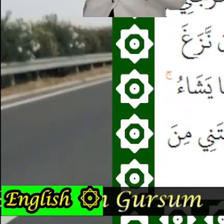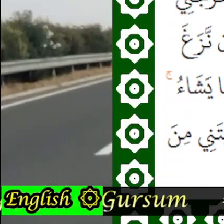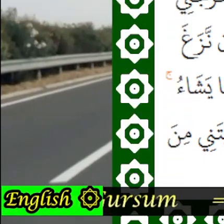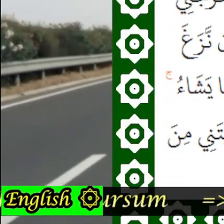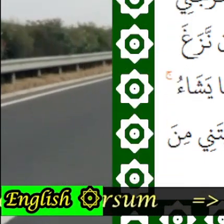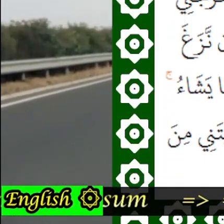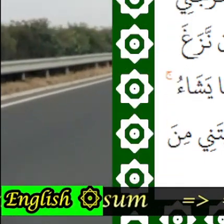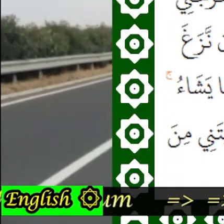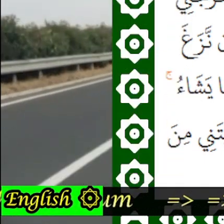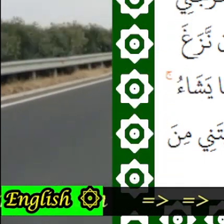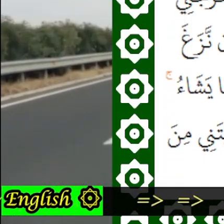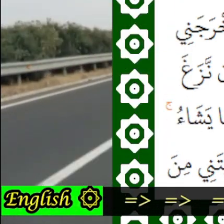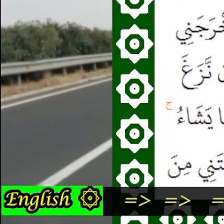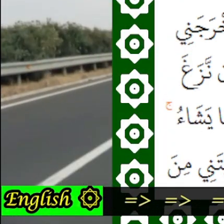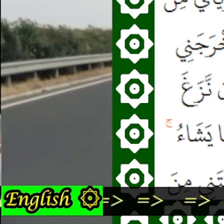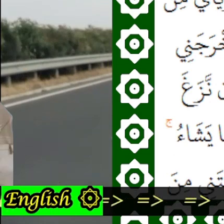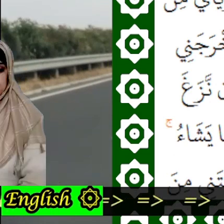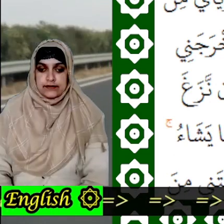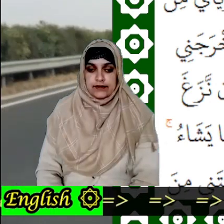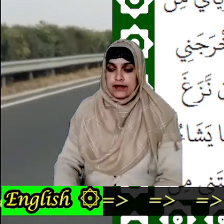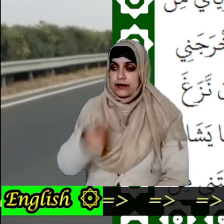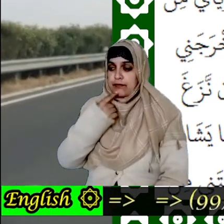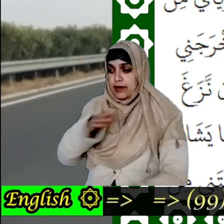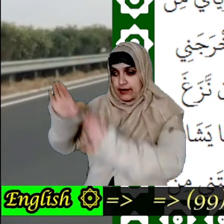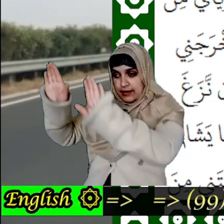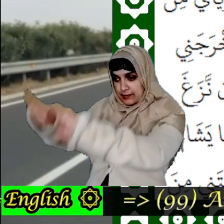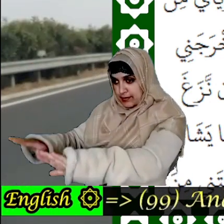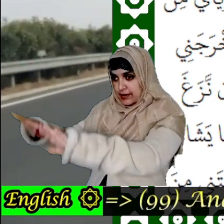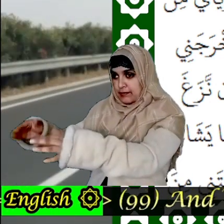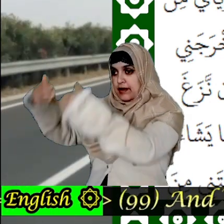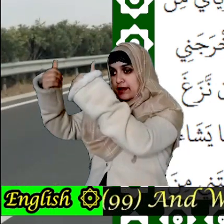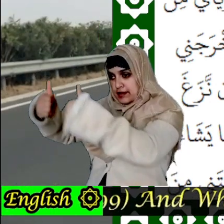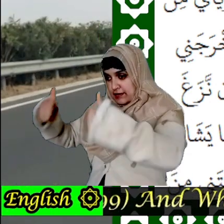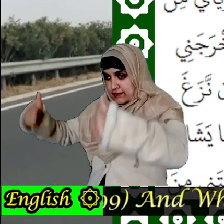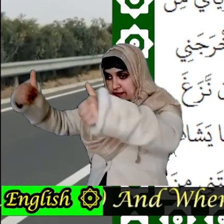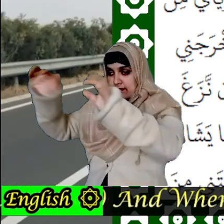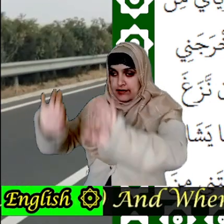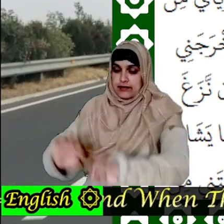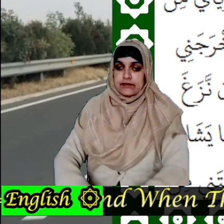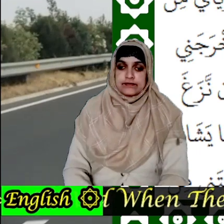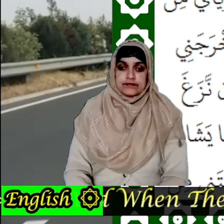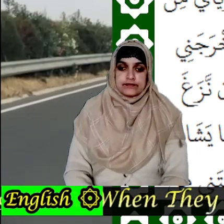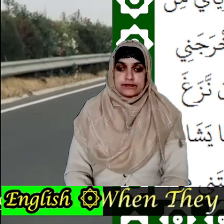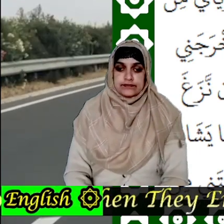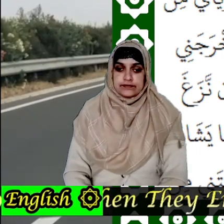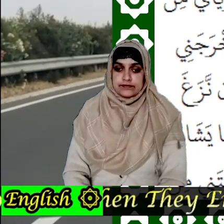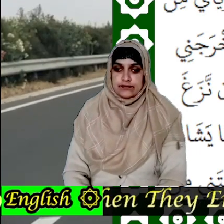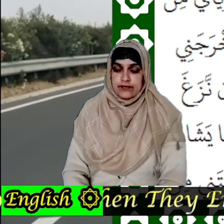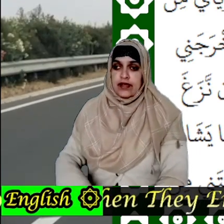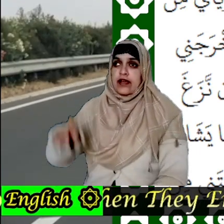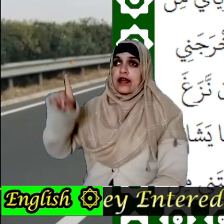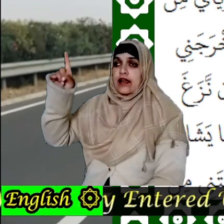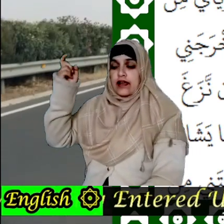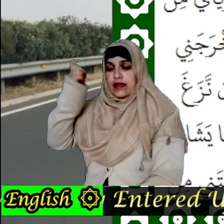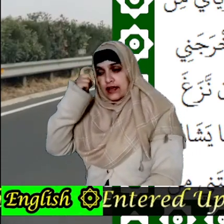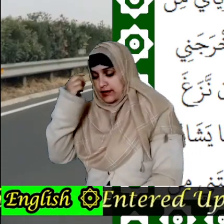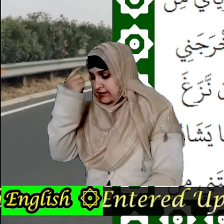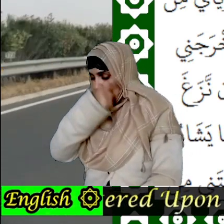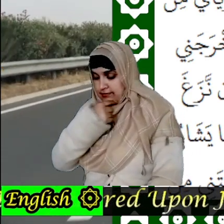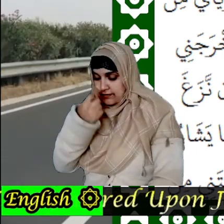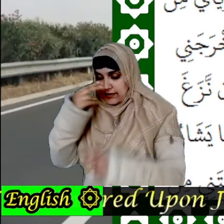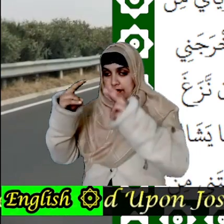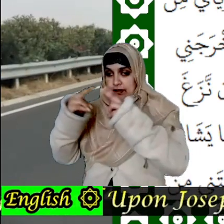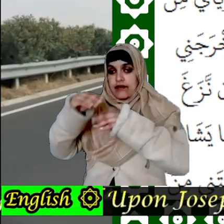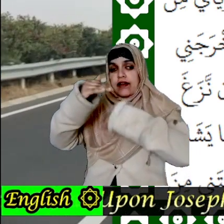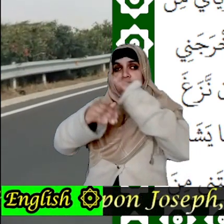العرش سرير تيس سيف وج جول الله فتيس وخروا له سجدا على أبان